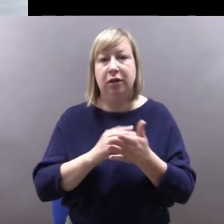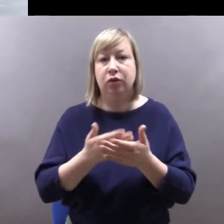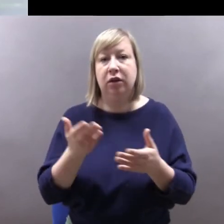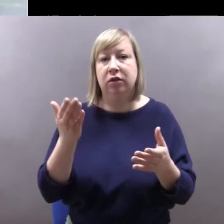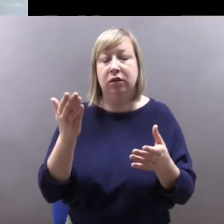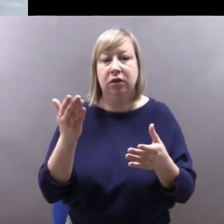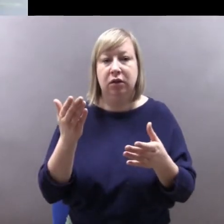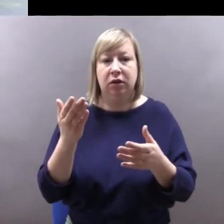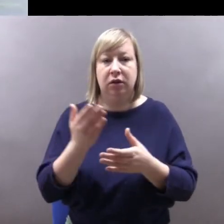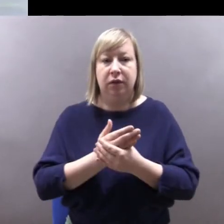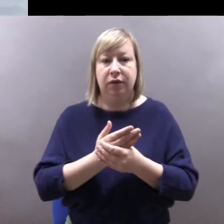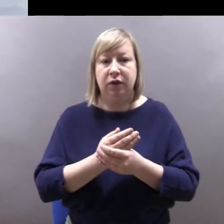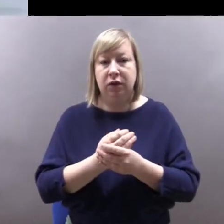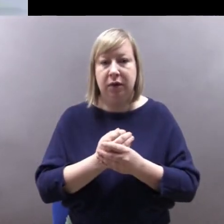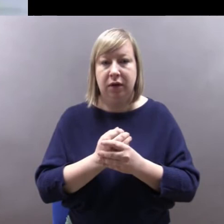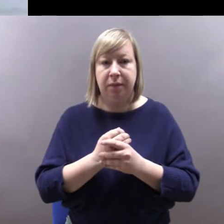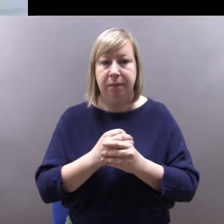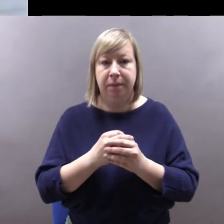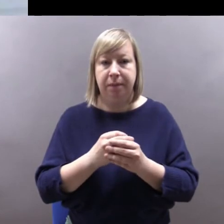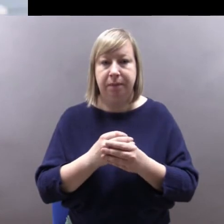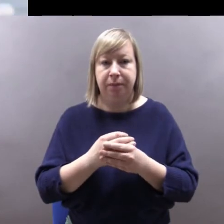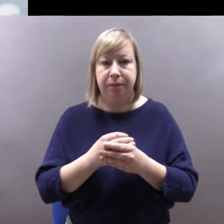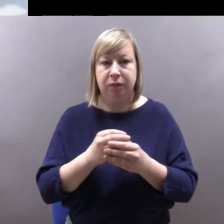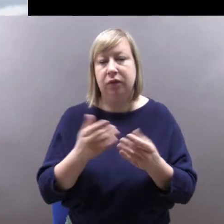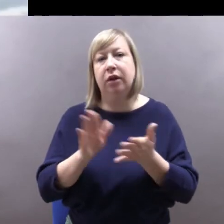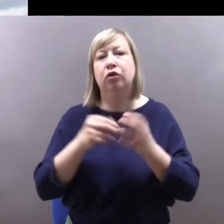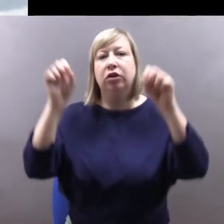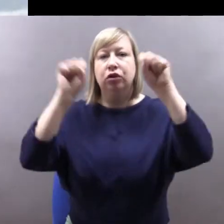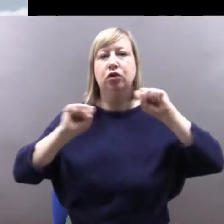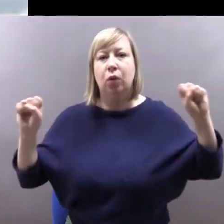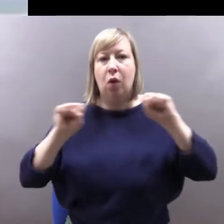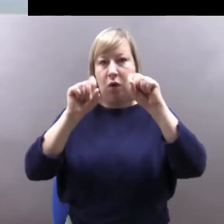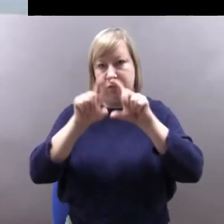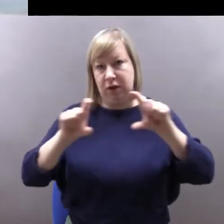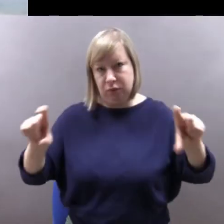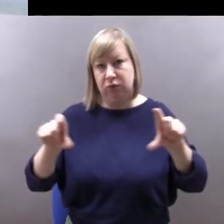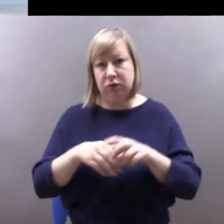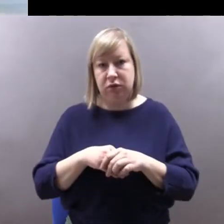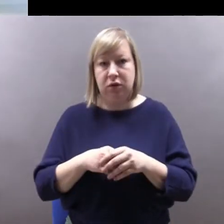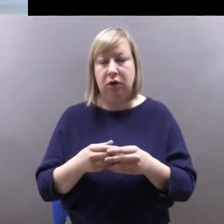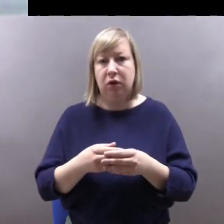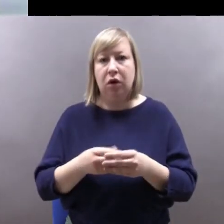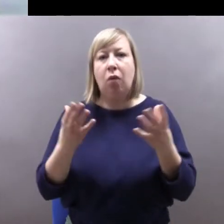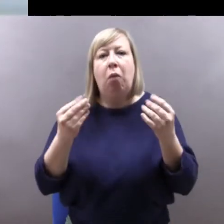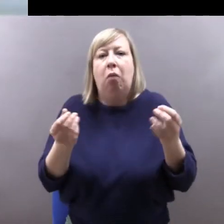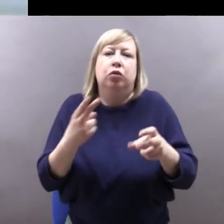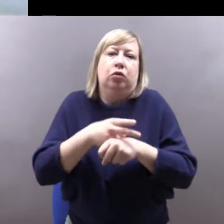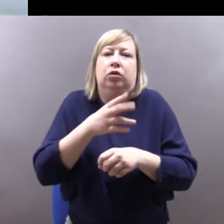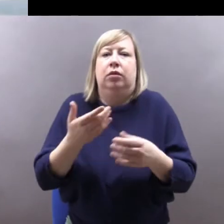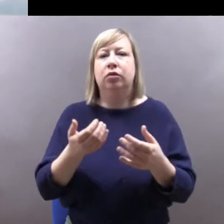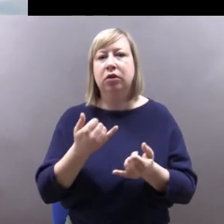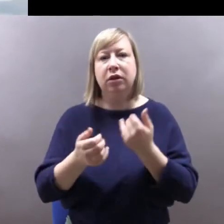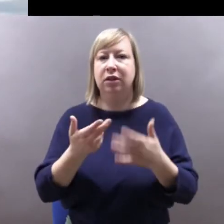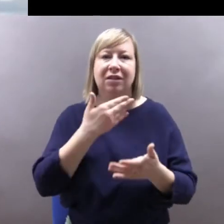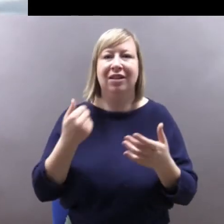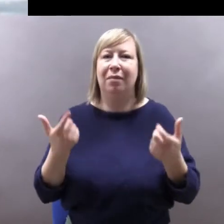zarabiać pieniądze. To jest analogicznie, no. Nie będziemy się załóżmy siłownia, strzelam, pierwsza z brzegu. Po co nam